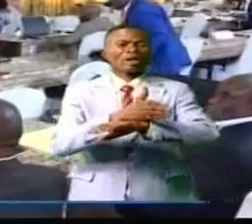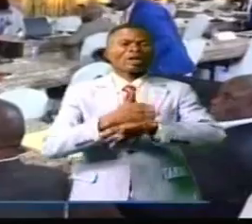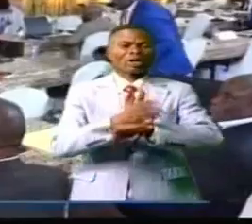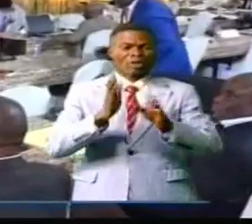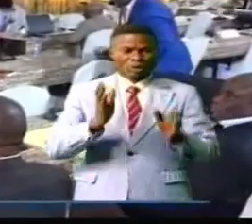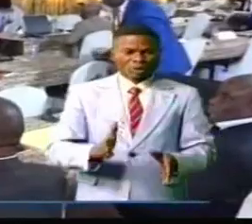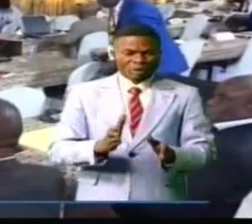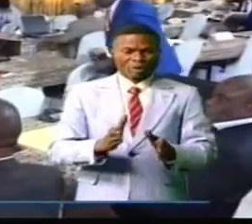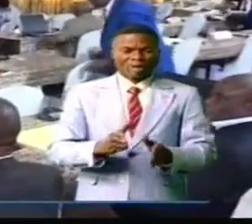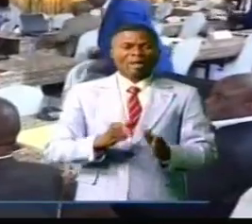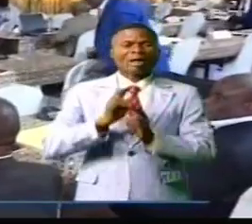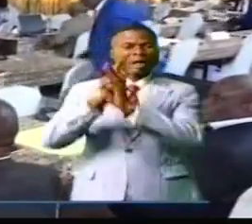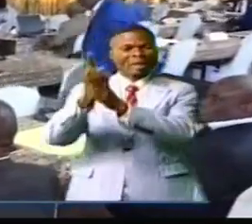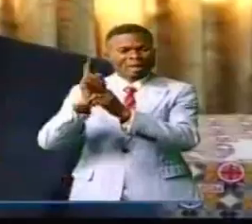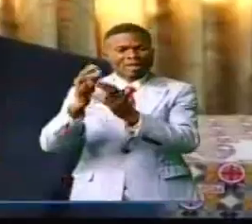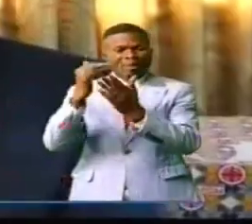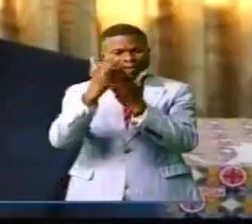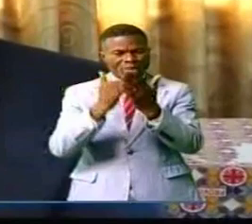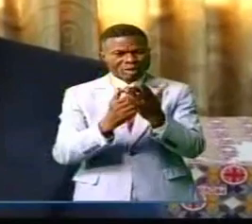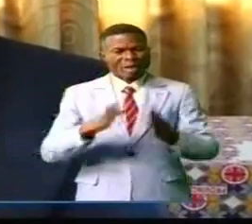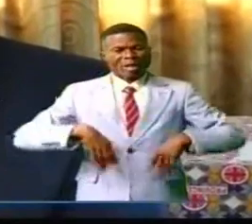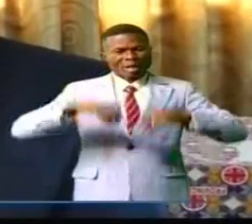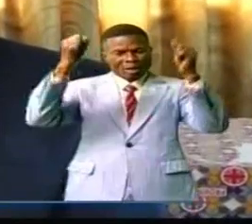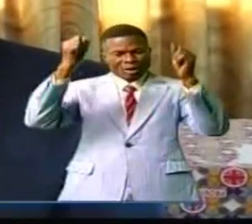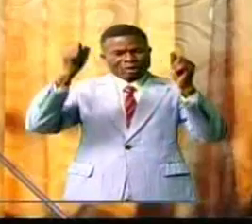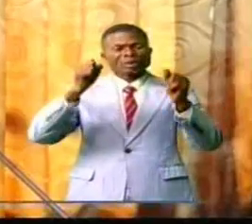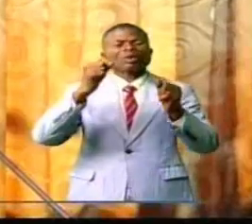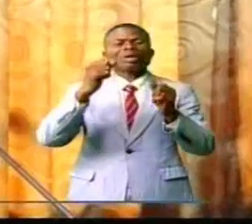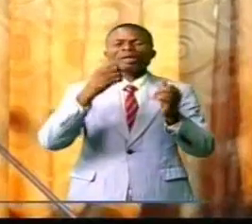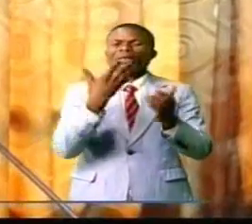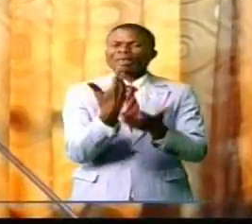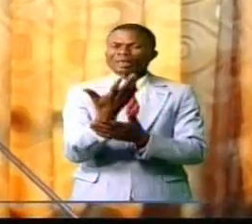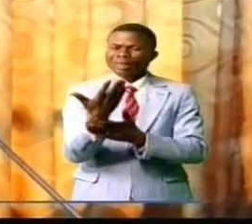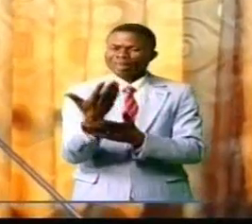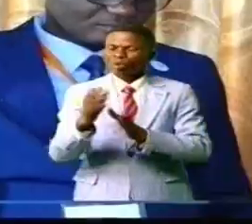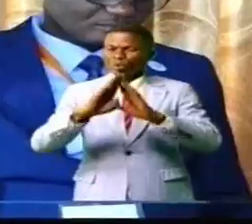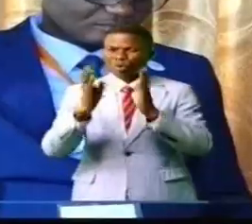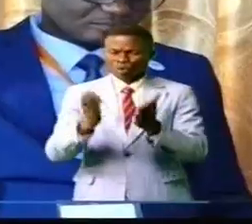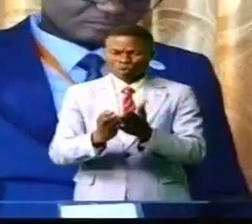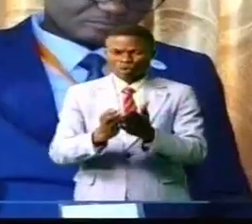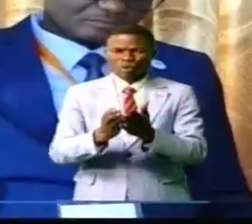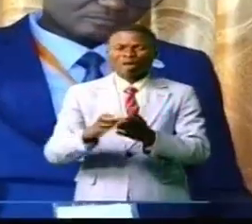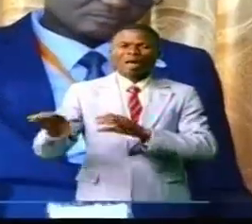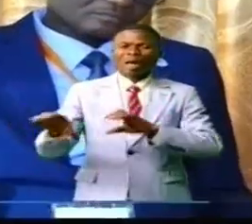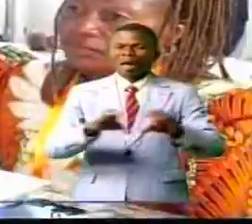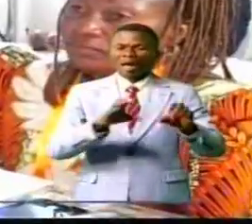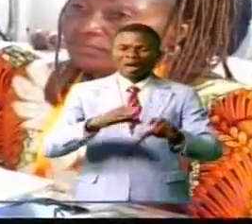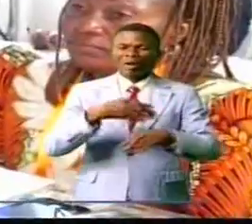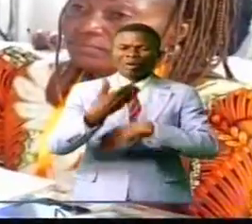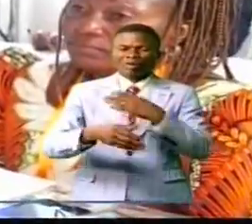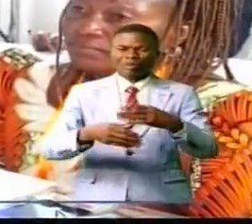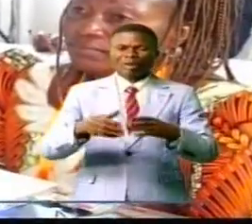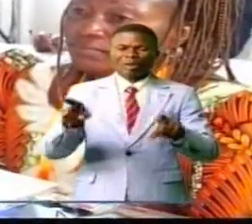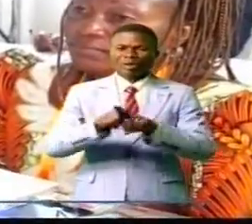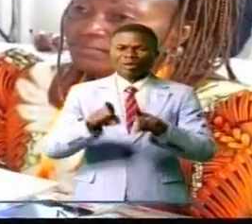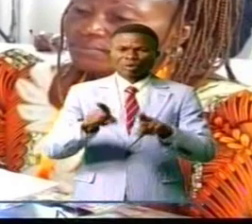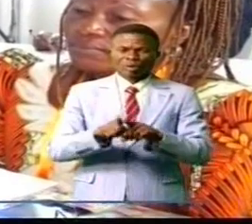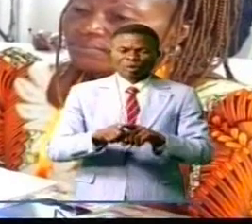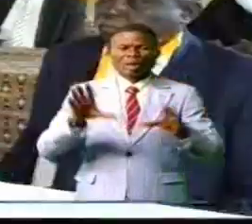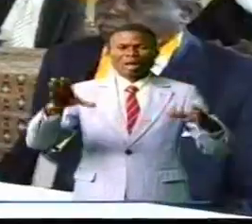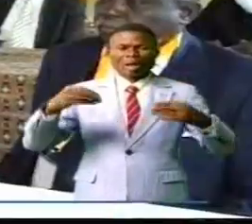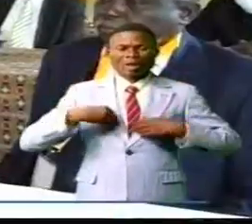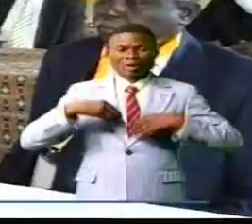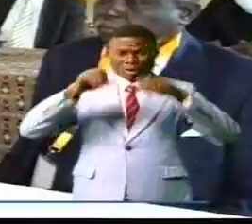de faire l'état des lieux et adopter des recommandations pour circonscrire les actions à mener, comme l'a confirmé